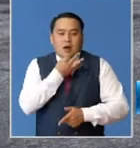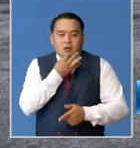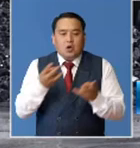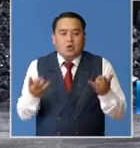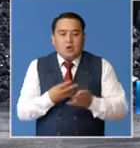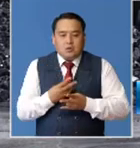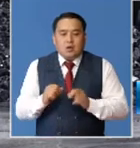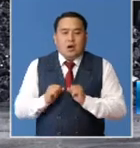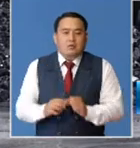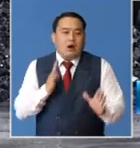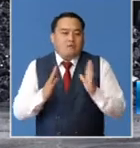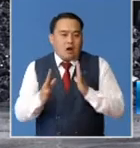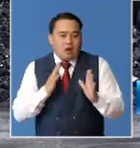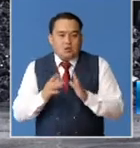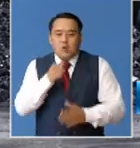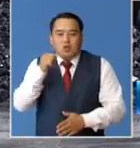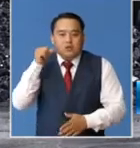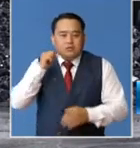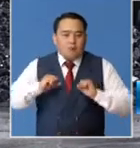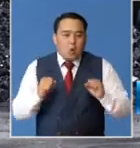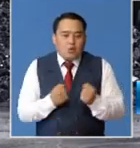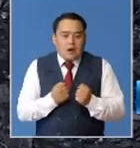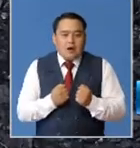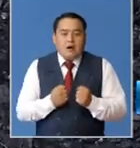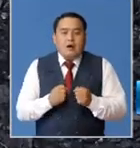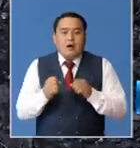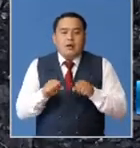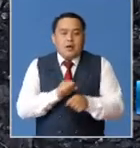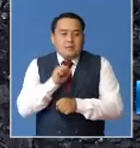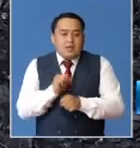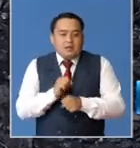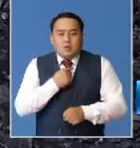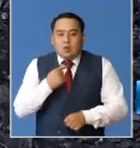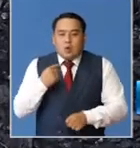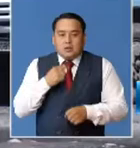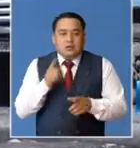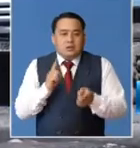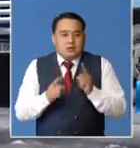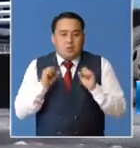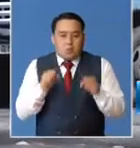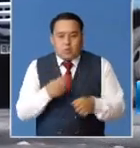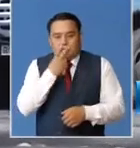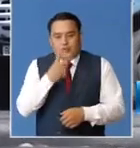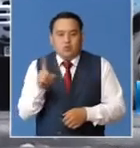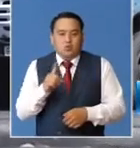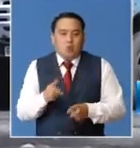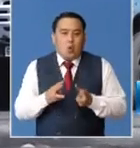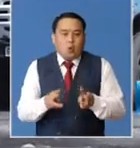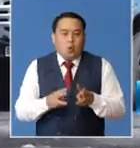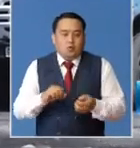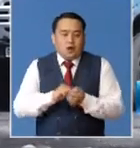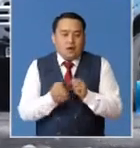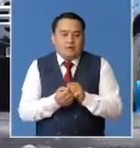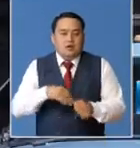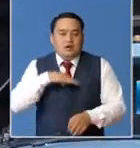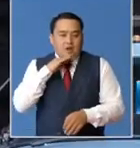во избежание ажиотажа, возникшего прошлой зимой. Посетив один из тупиков областного центра, действительно можно заметить, что горючего камня